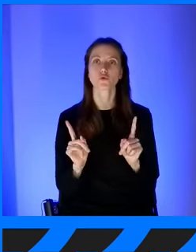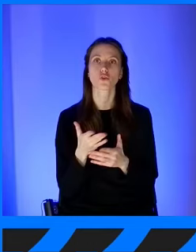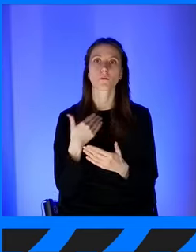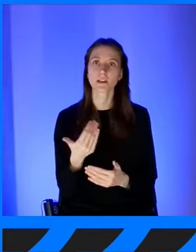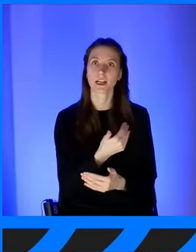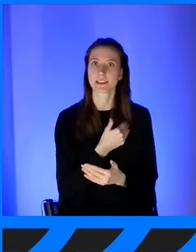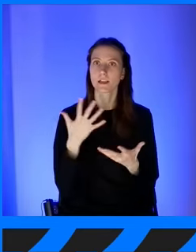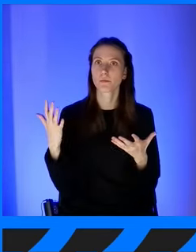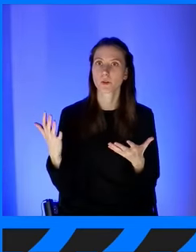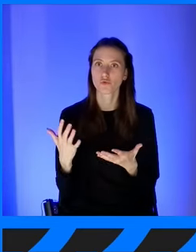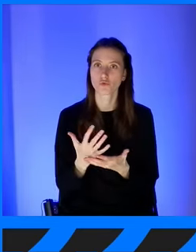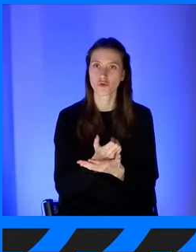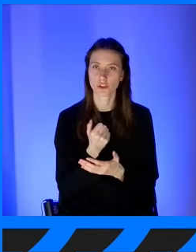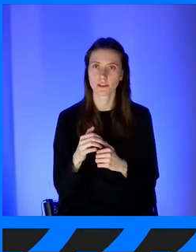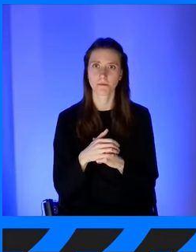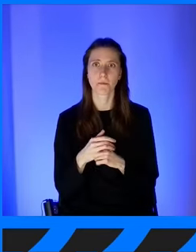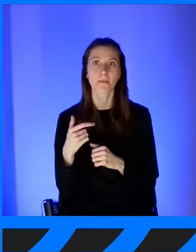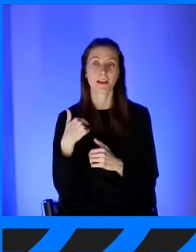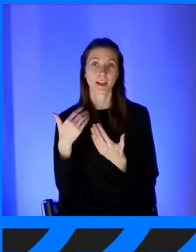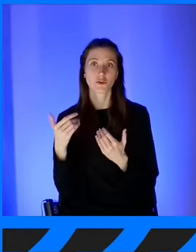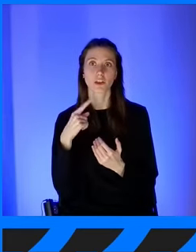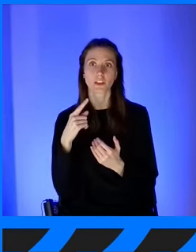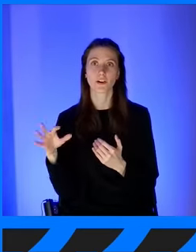когда с внешними вот я кстати